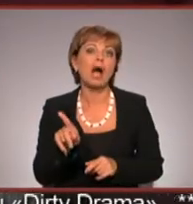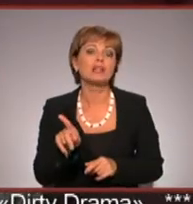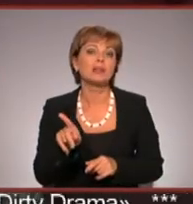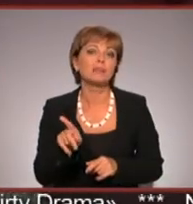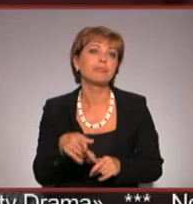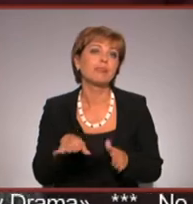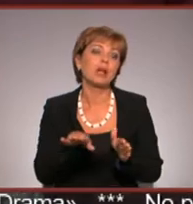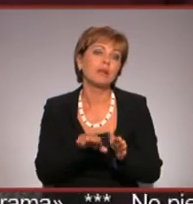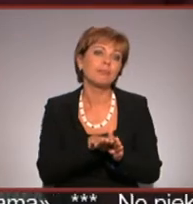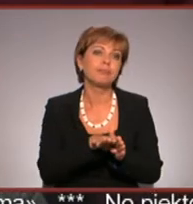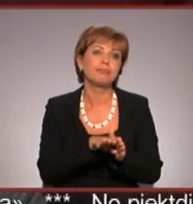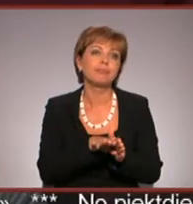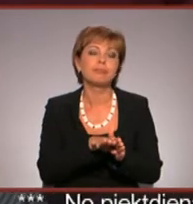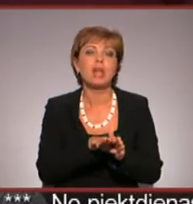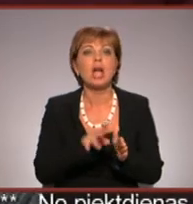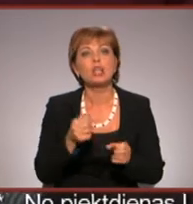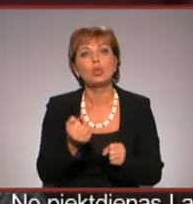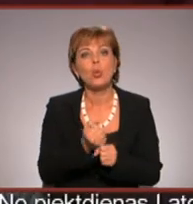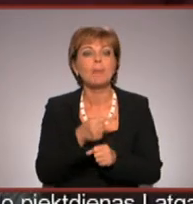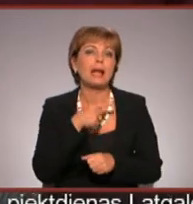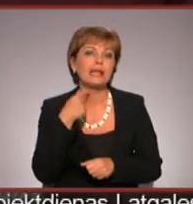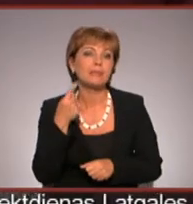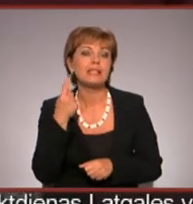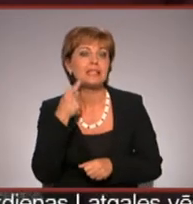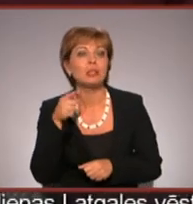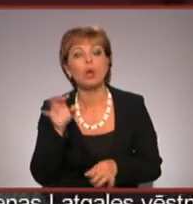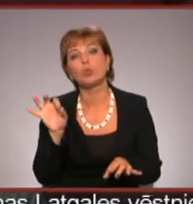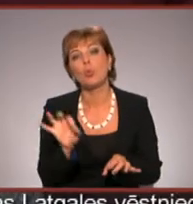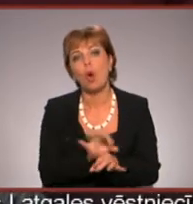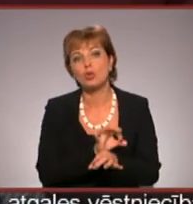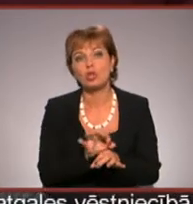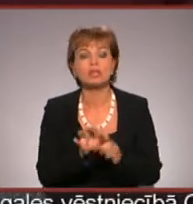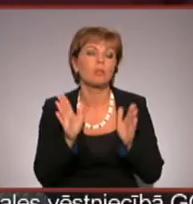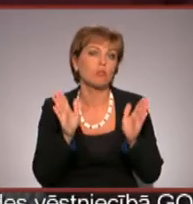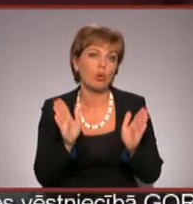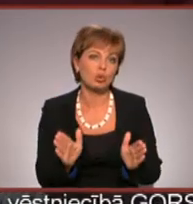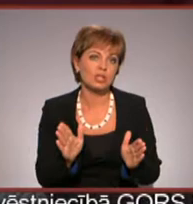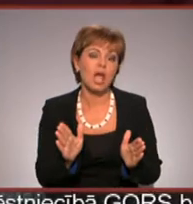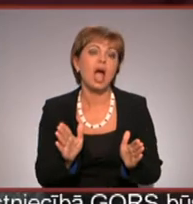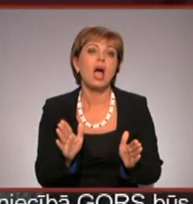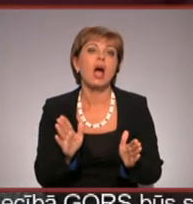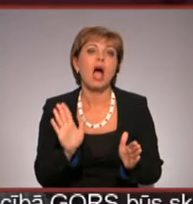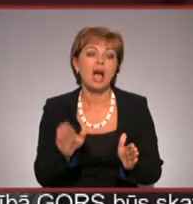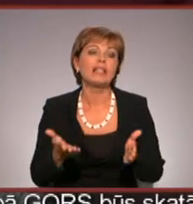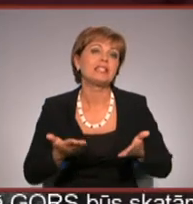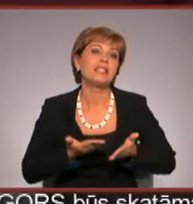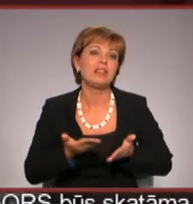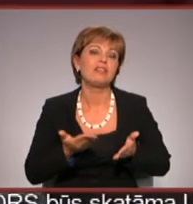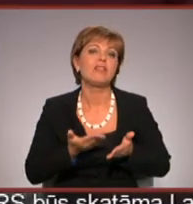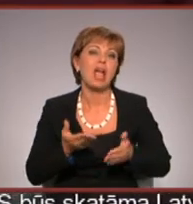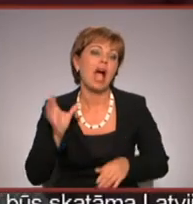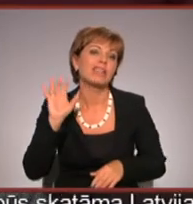nokavēs vai tomēr gribēs dzirdēt šo koncertu, būs iespēja viņu dzirdēt arī dzīvajā